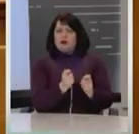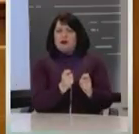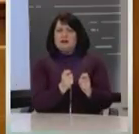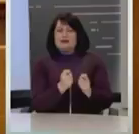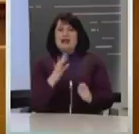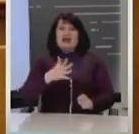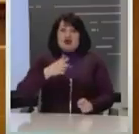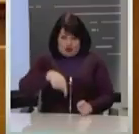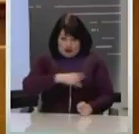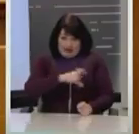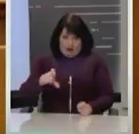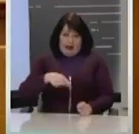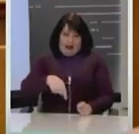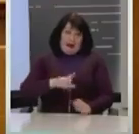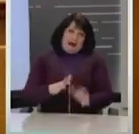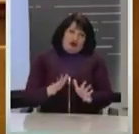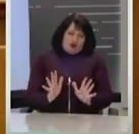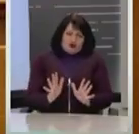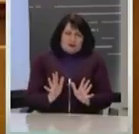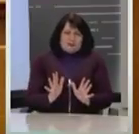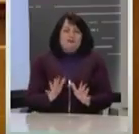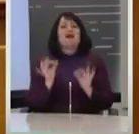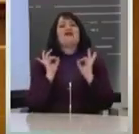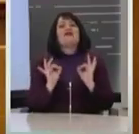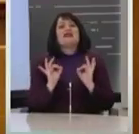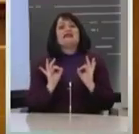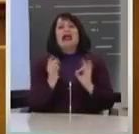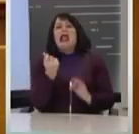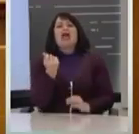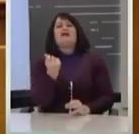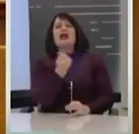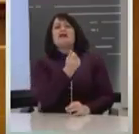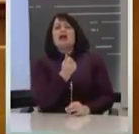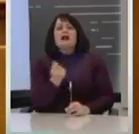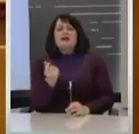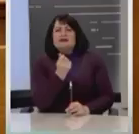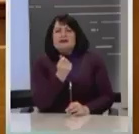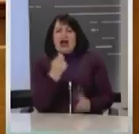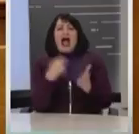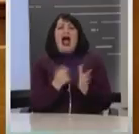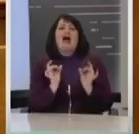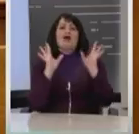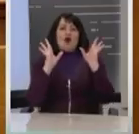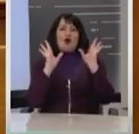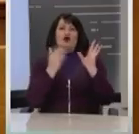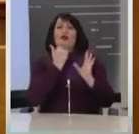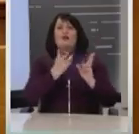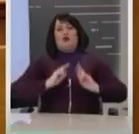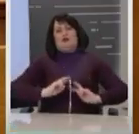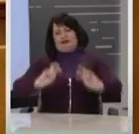μέσα σε αυτή την εβδομάδα, και φυσικά τα ποσά αυτά θα είναι αφορολόγητα και ακατάσχετα.